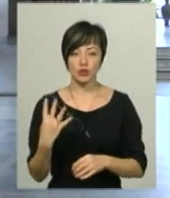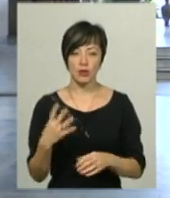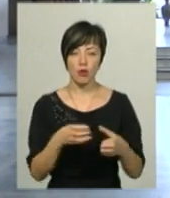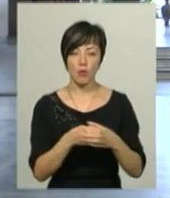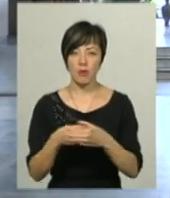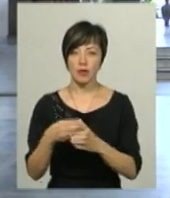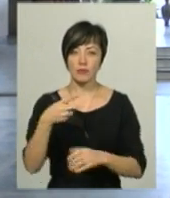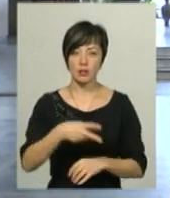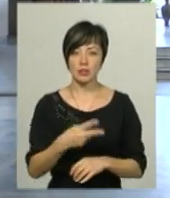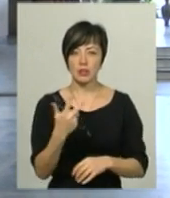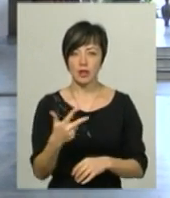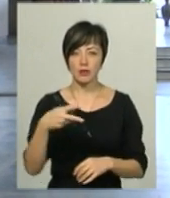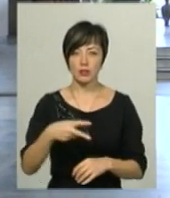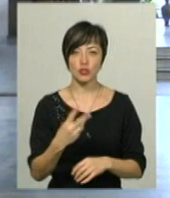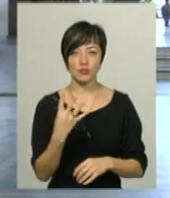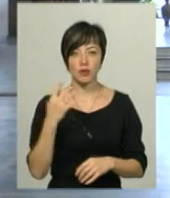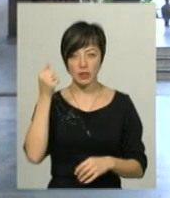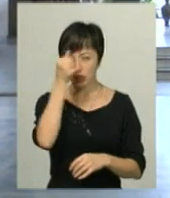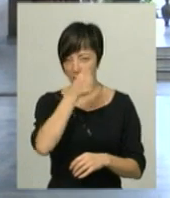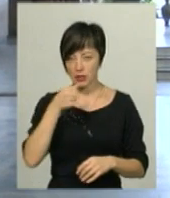Це 2003-2004 рік,